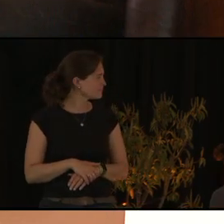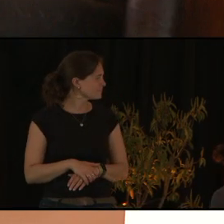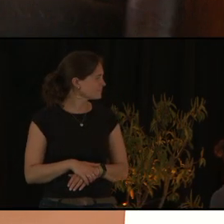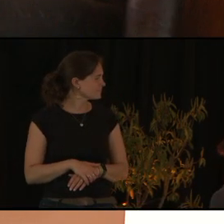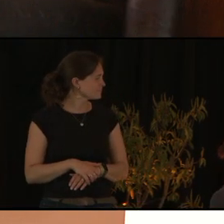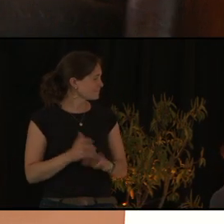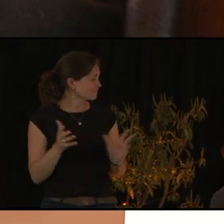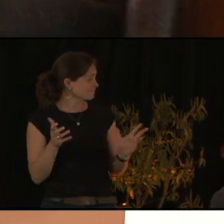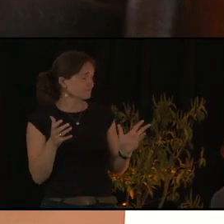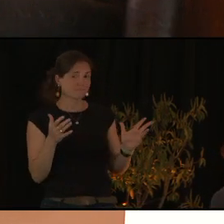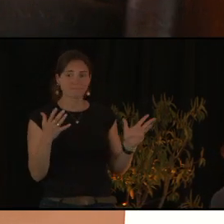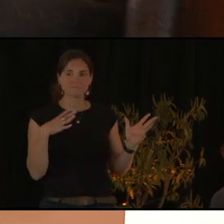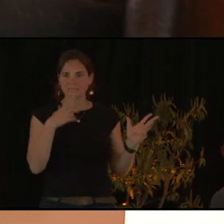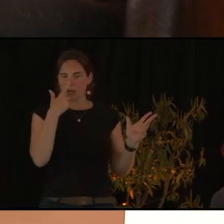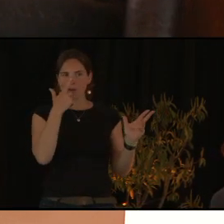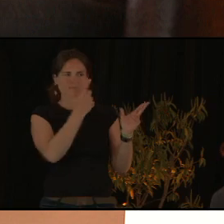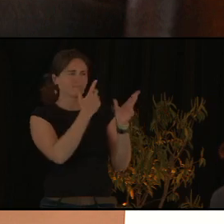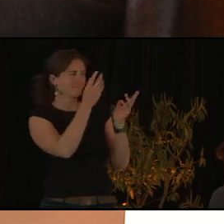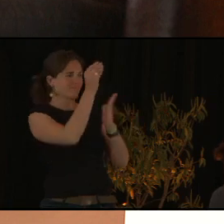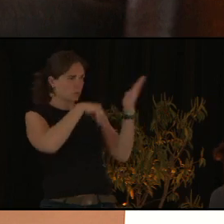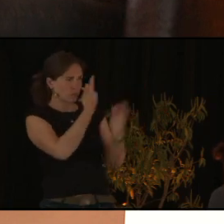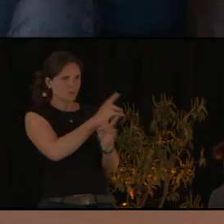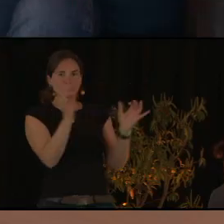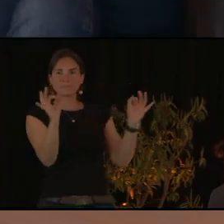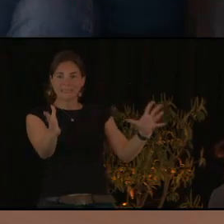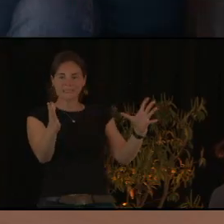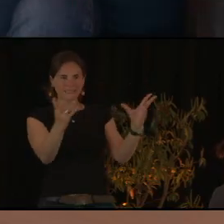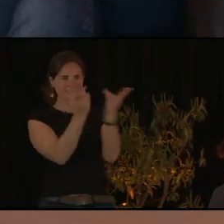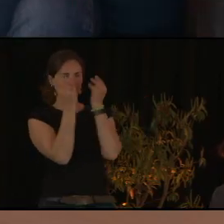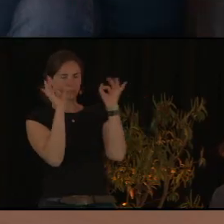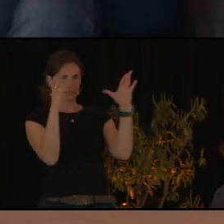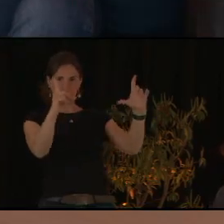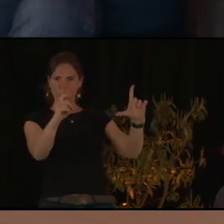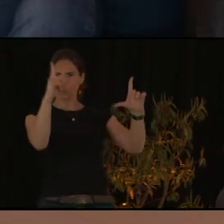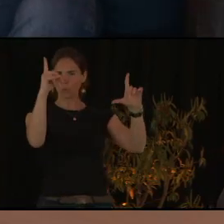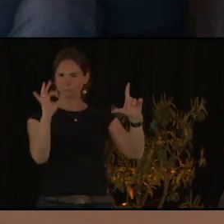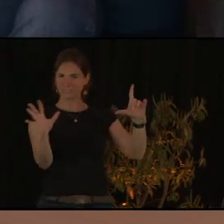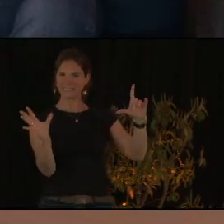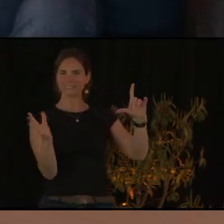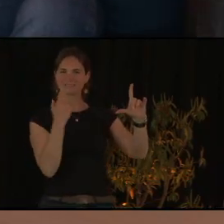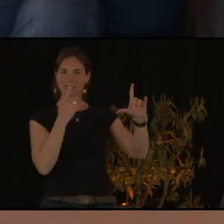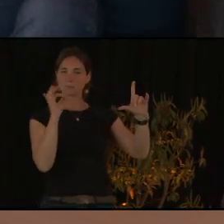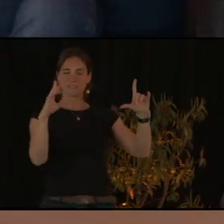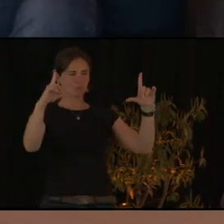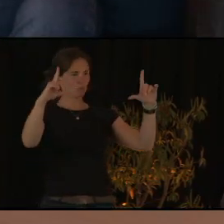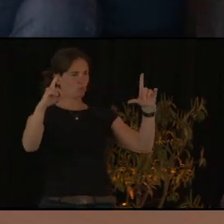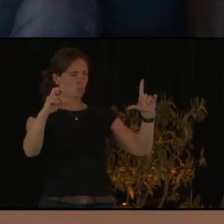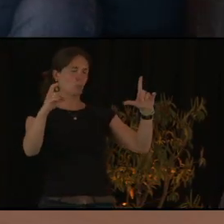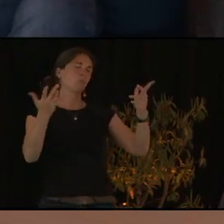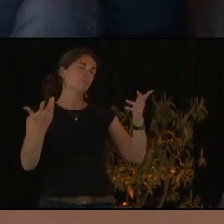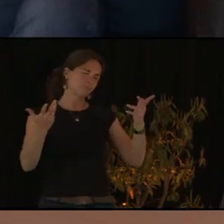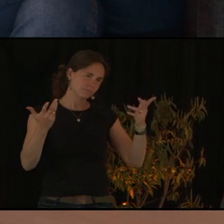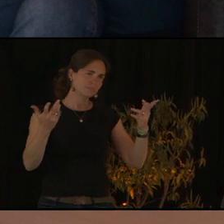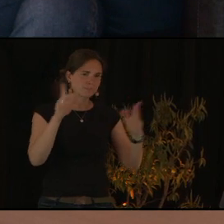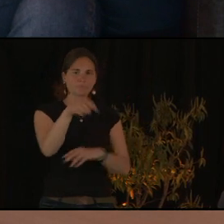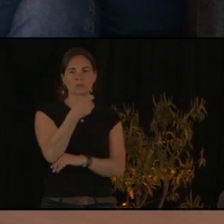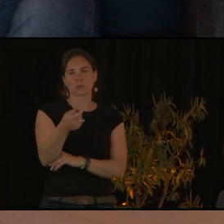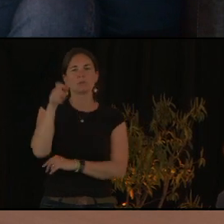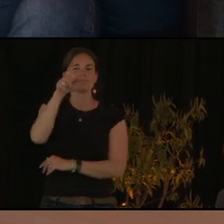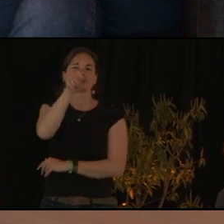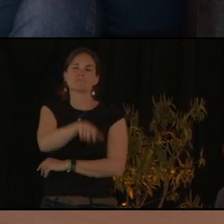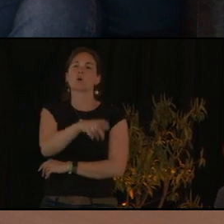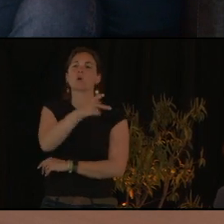y a un côté très photographique dans votre écriture, et comme si le côté photographique, alors outre le fait que c'est le dada du médecin,